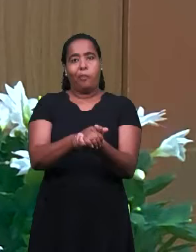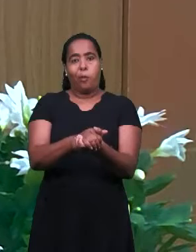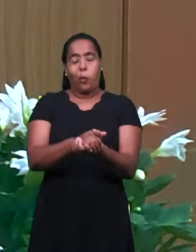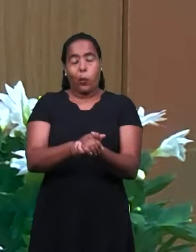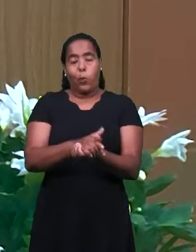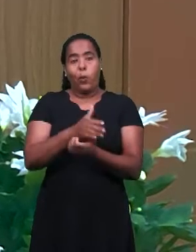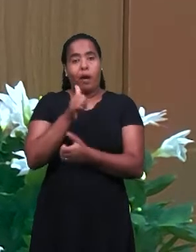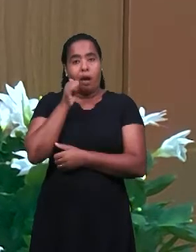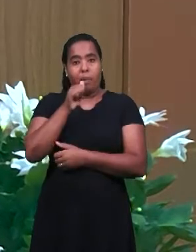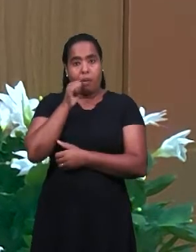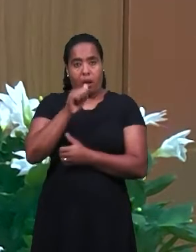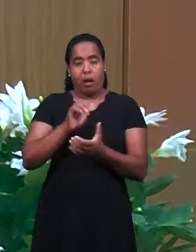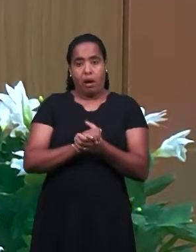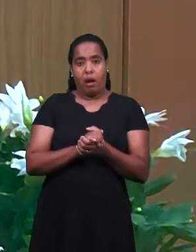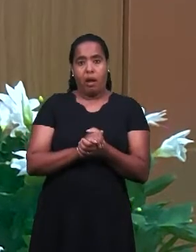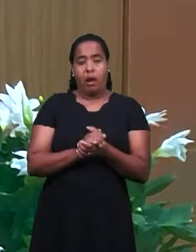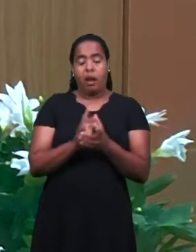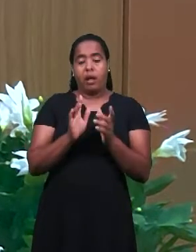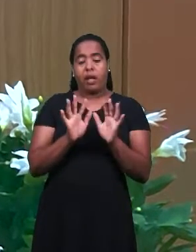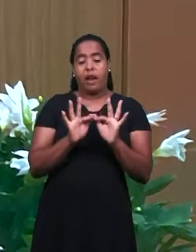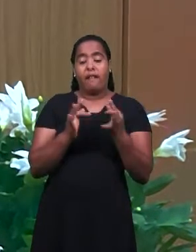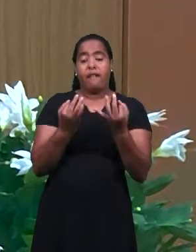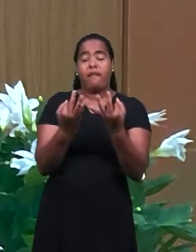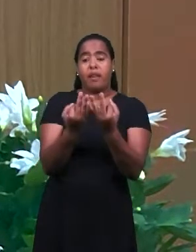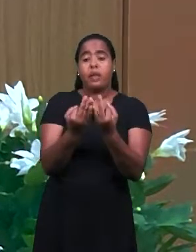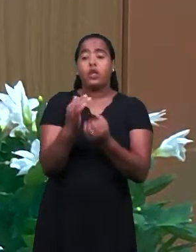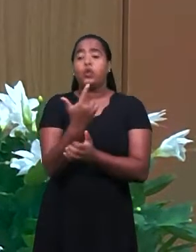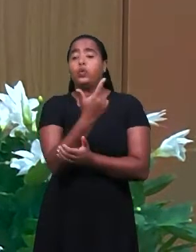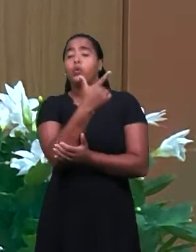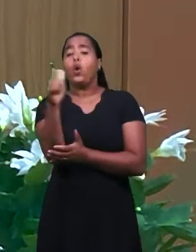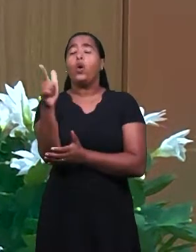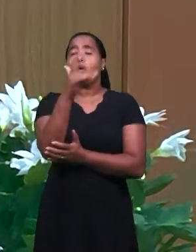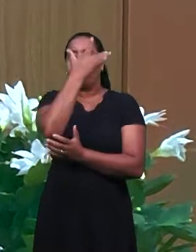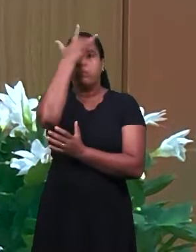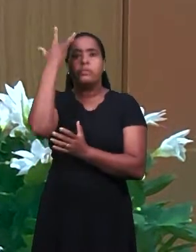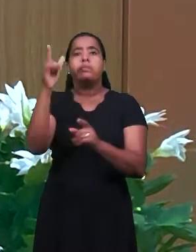на родственнице еще другого врага,